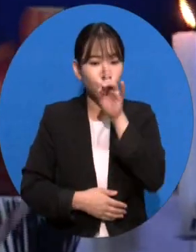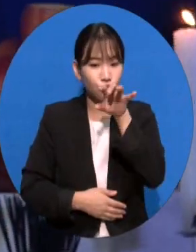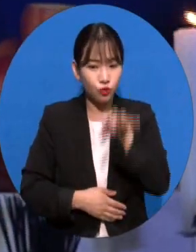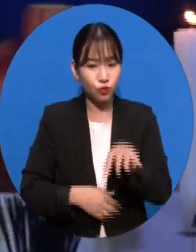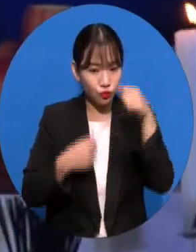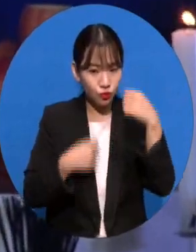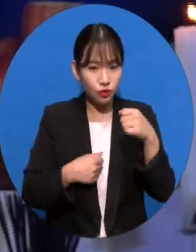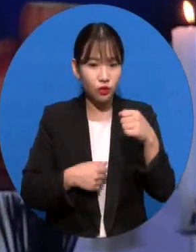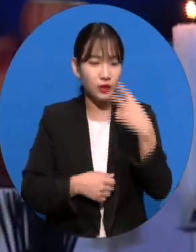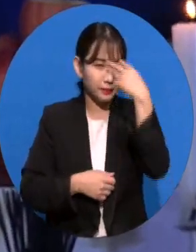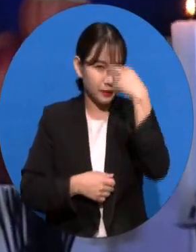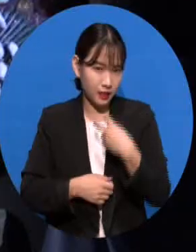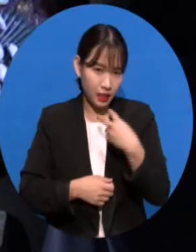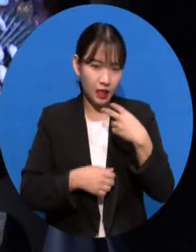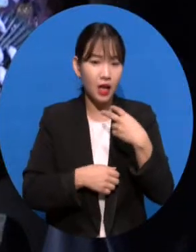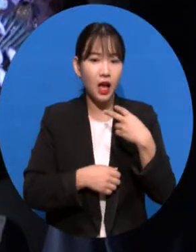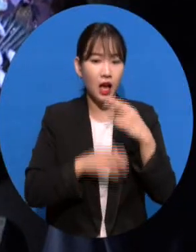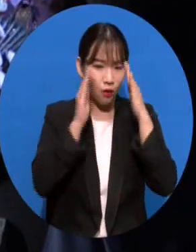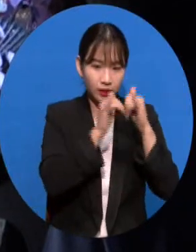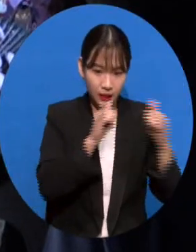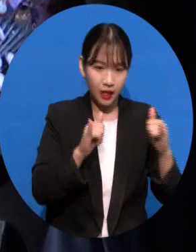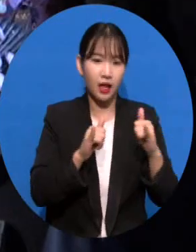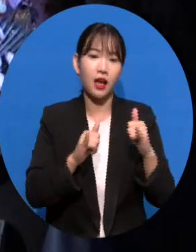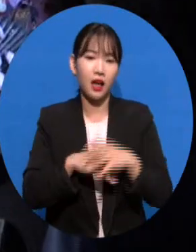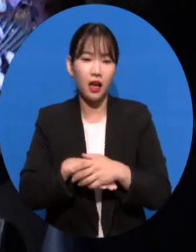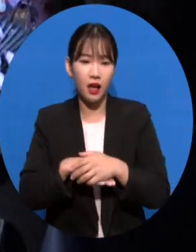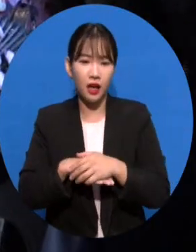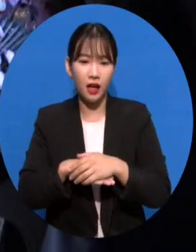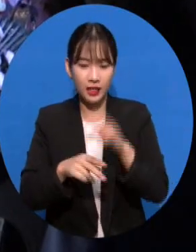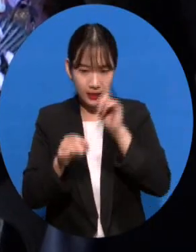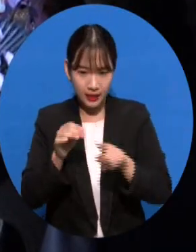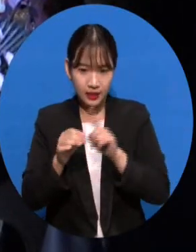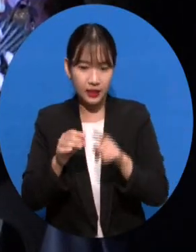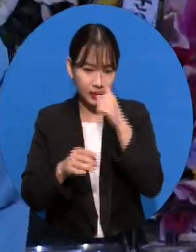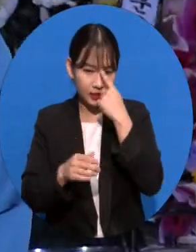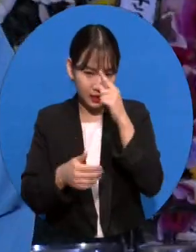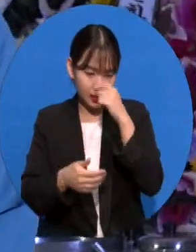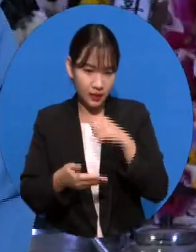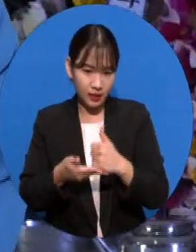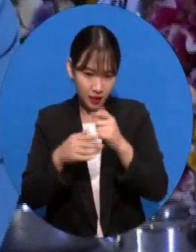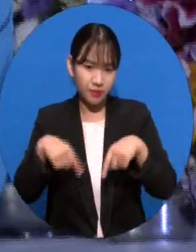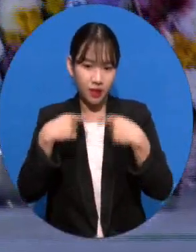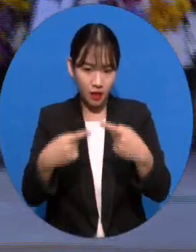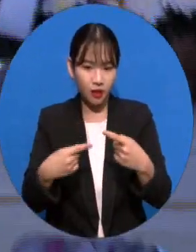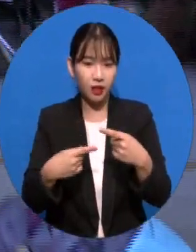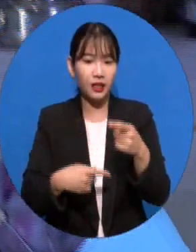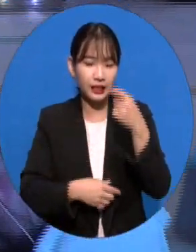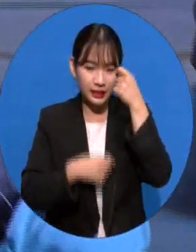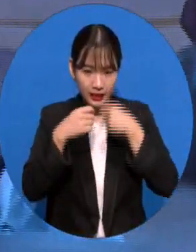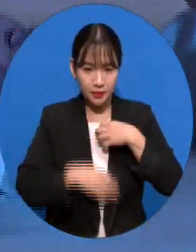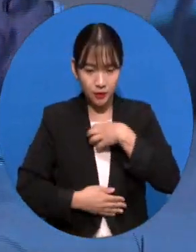중심꽃인 눈을 못 보는 거사와 사당 파계승이 등장하는 둘째 마당이 공연돼 참석자들은